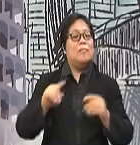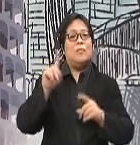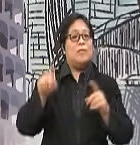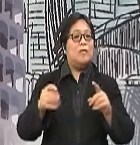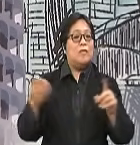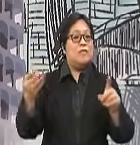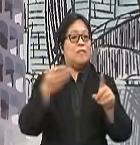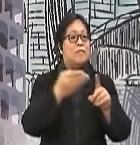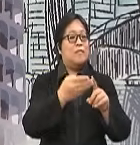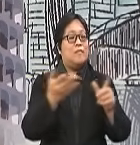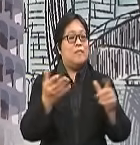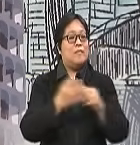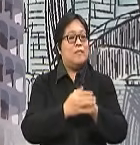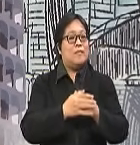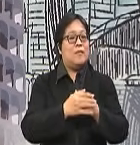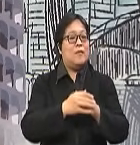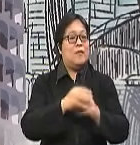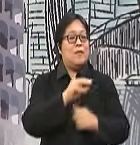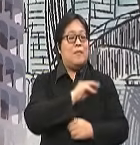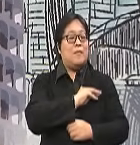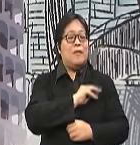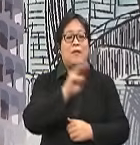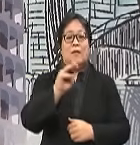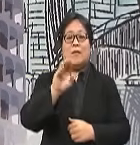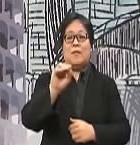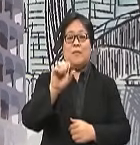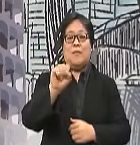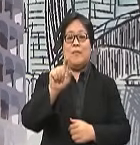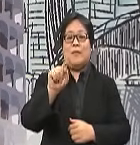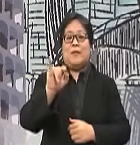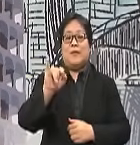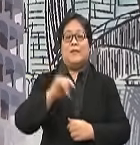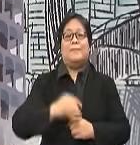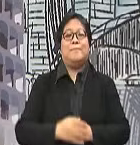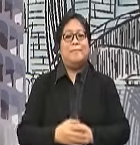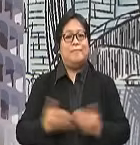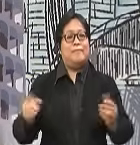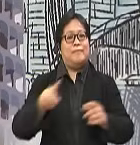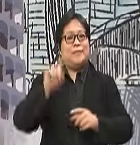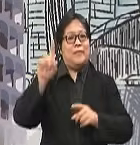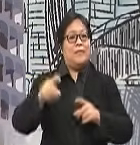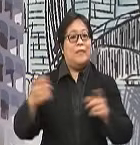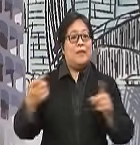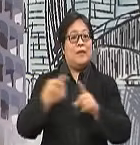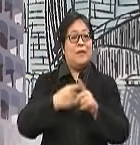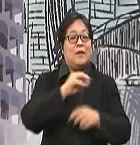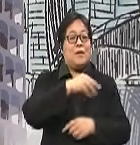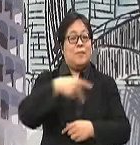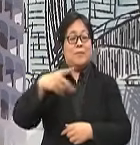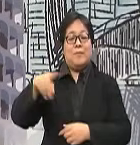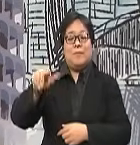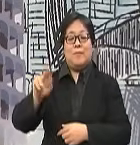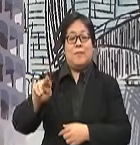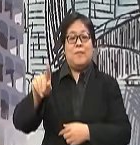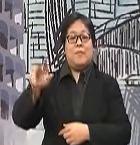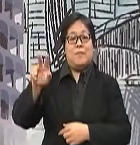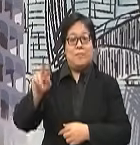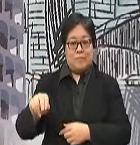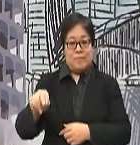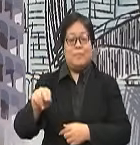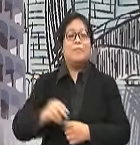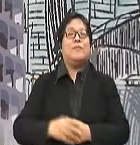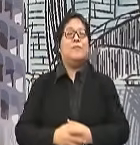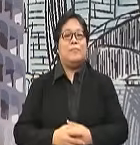soalan kepada Amen trishno Logi dan inovasi ini soalnya dibangkitkan oleh ahli parlimen Panda tuxedo atau